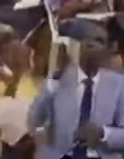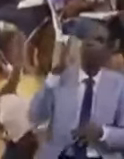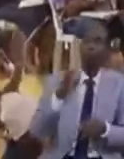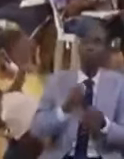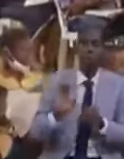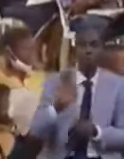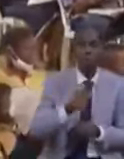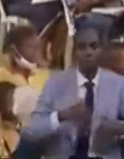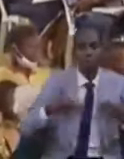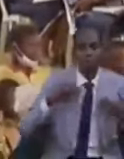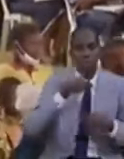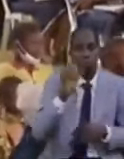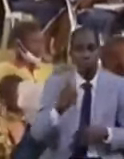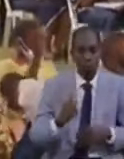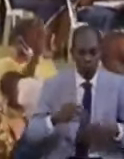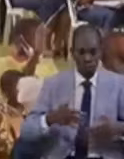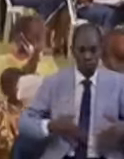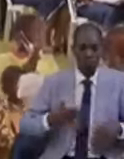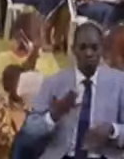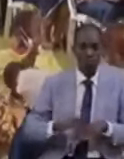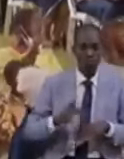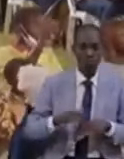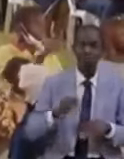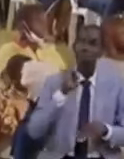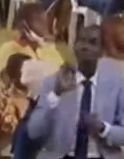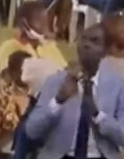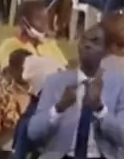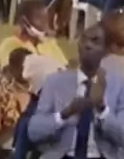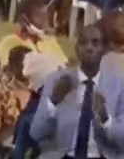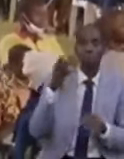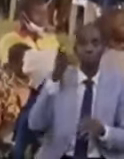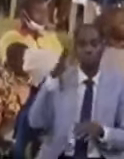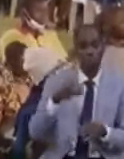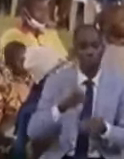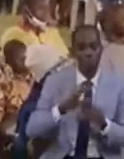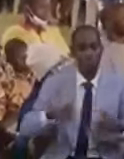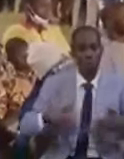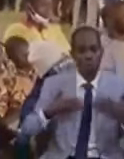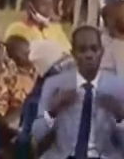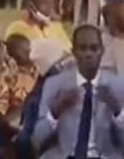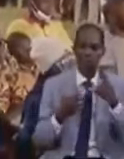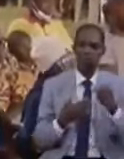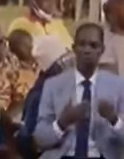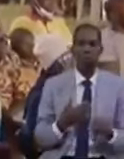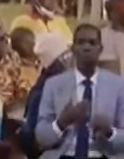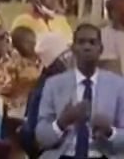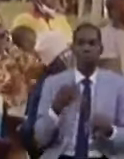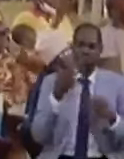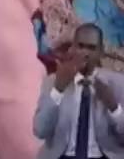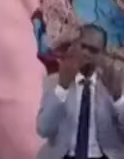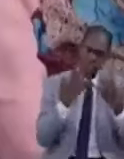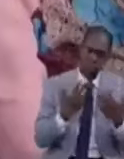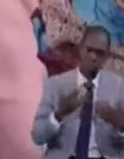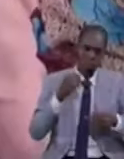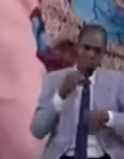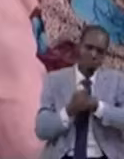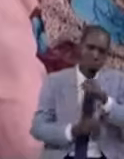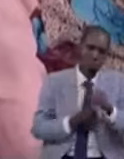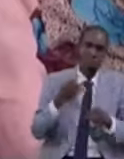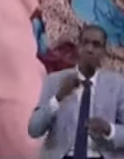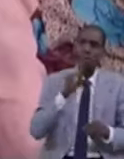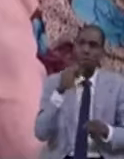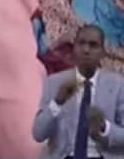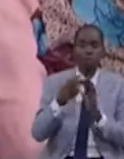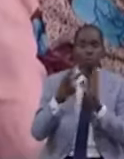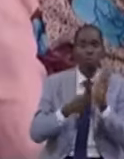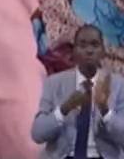stérilité est-ce que c'est la volonté de Dieu pour ta vie la tristesse et la chagrin souffrance est-ce que c'est la volonté de Dieu pour ta vie ça c'est